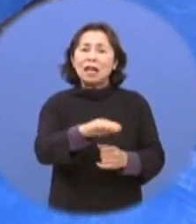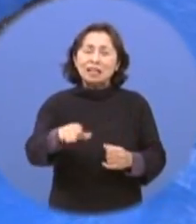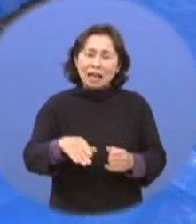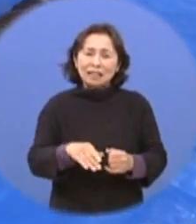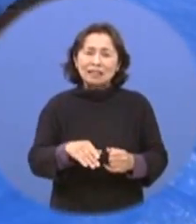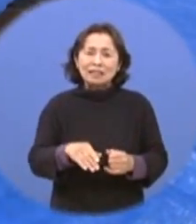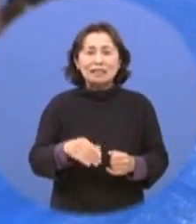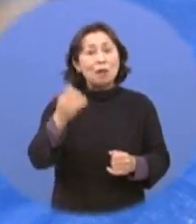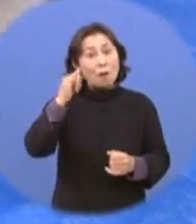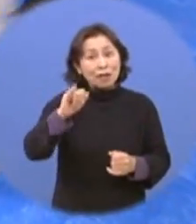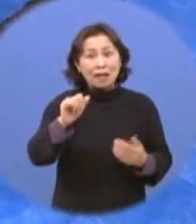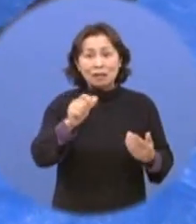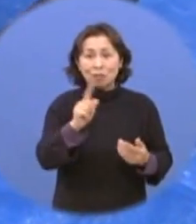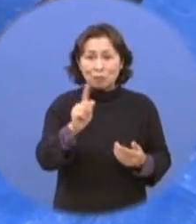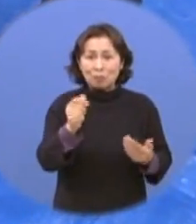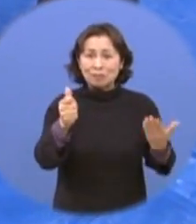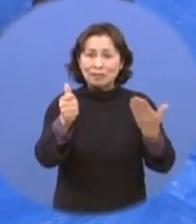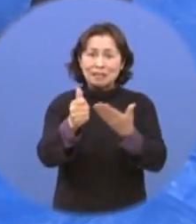聞きしました